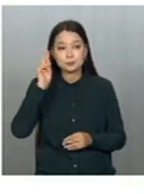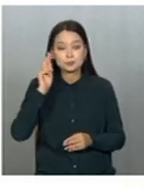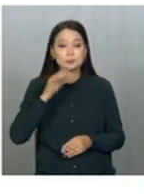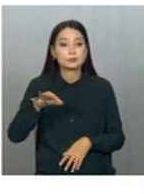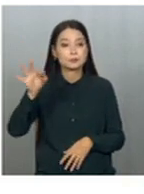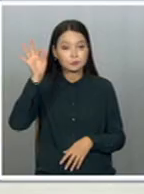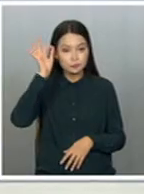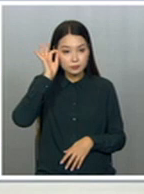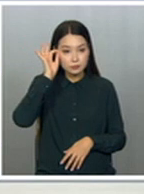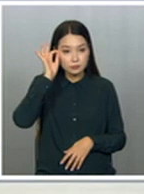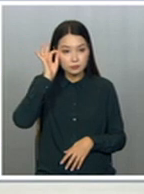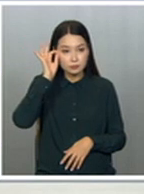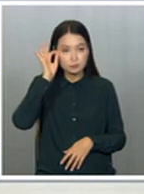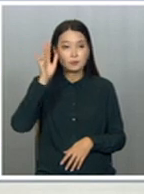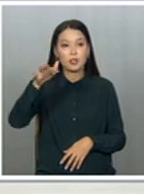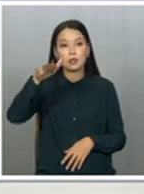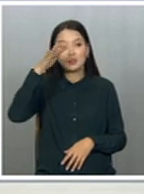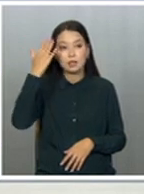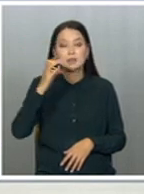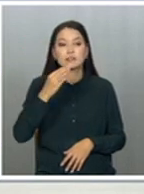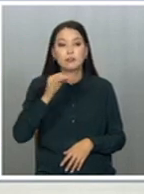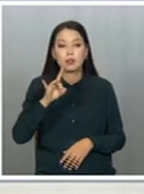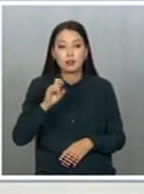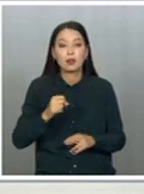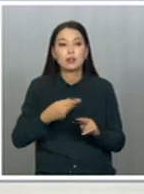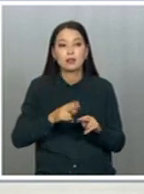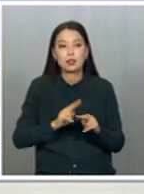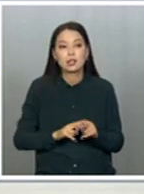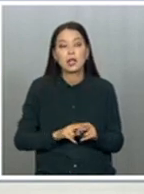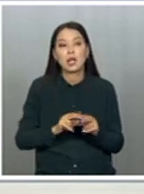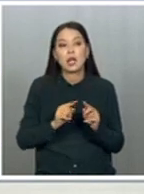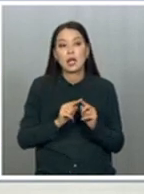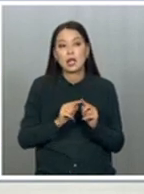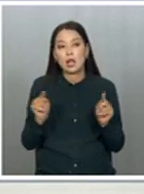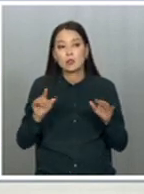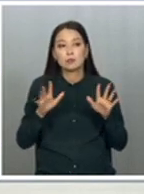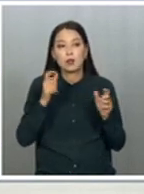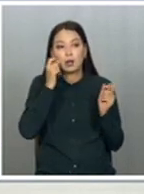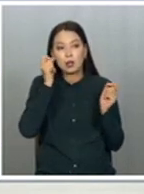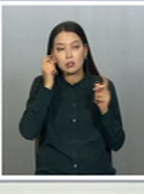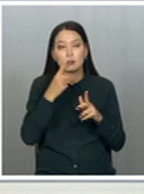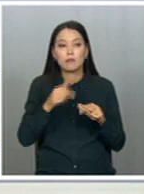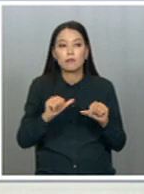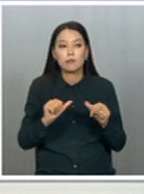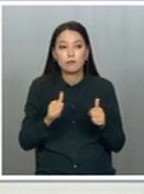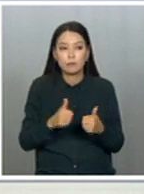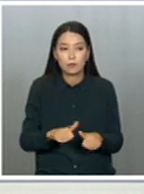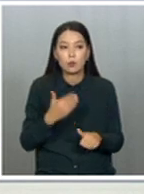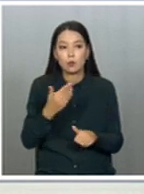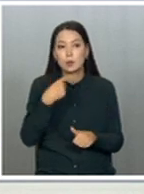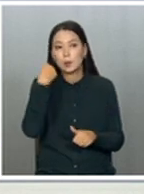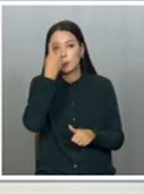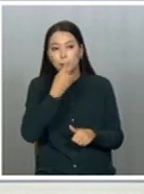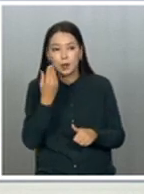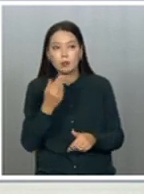түсіріп алатын болсақ. Аспан сферасы дегеніміз радиусы анықталмаған жорамал сфера. Оның бетіне